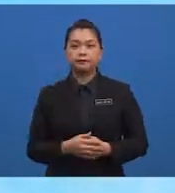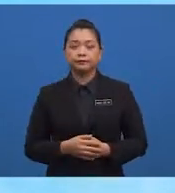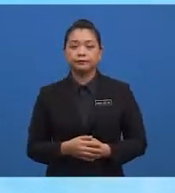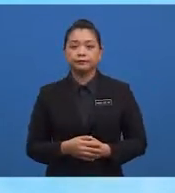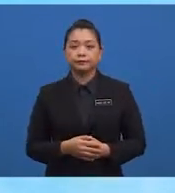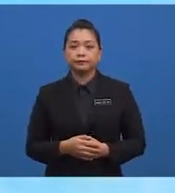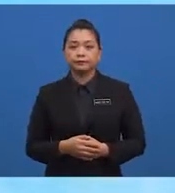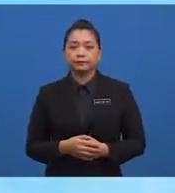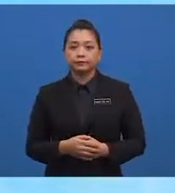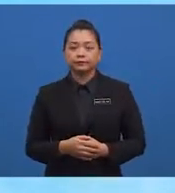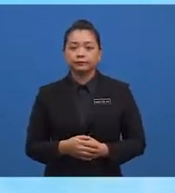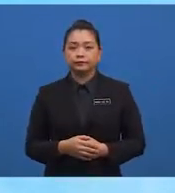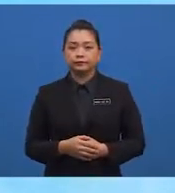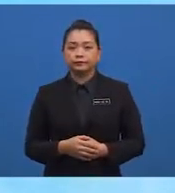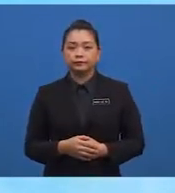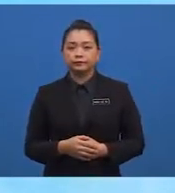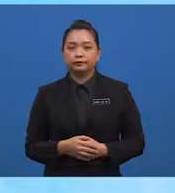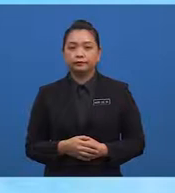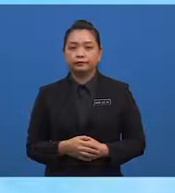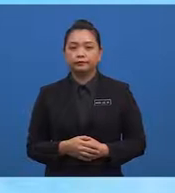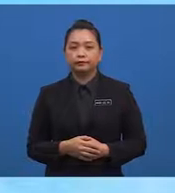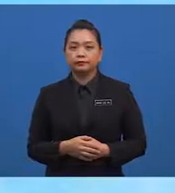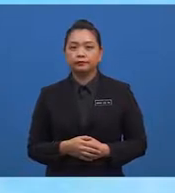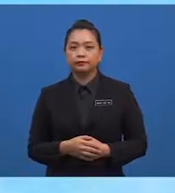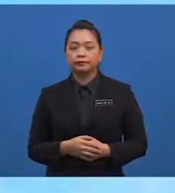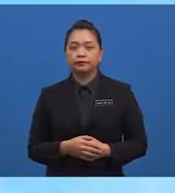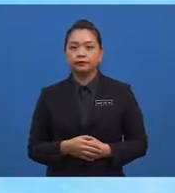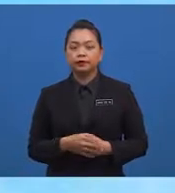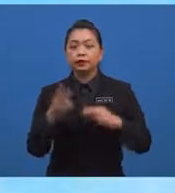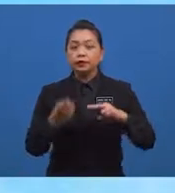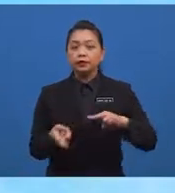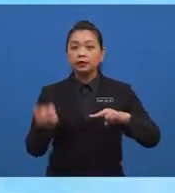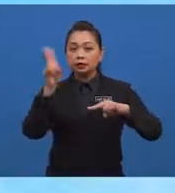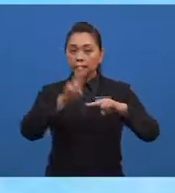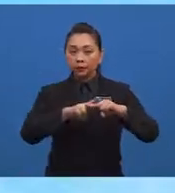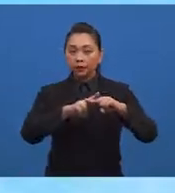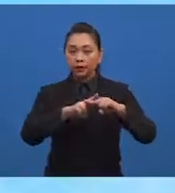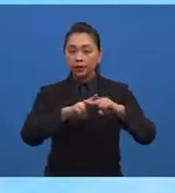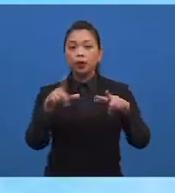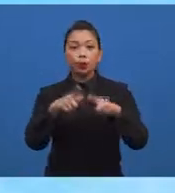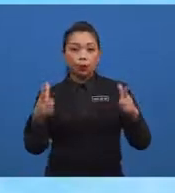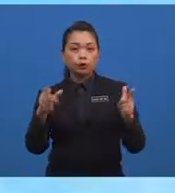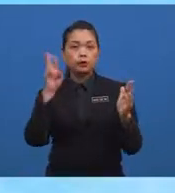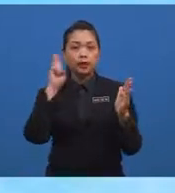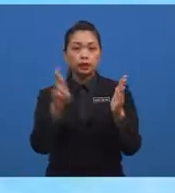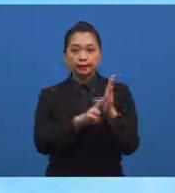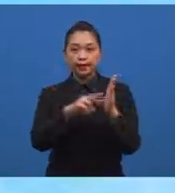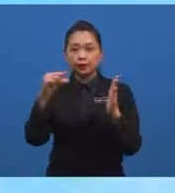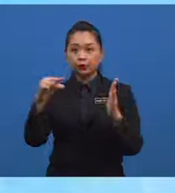persegi. Langkah ketiga, tambahkan luas rajah G dan rajah